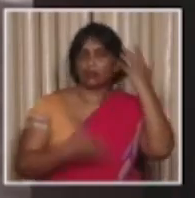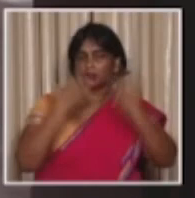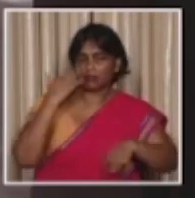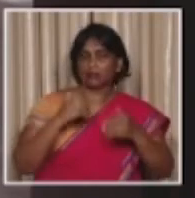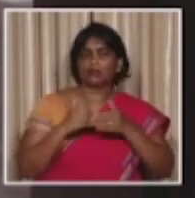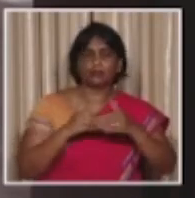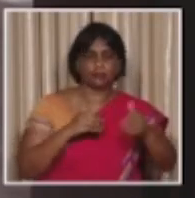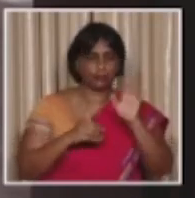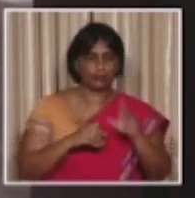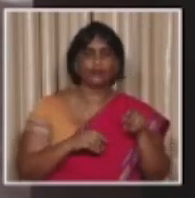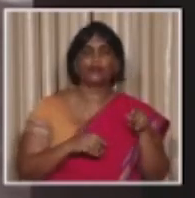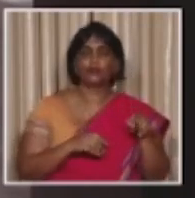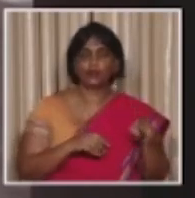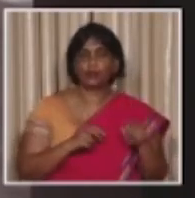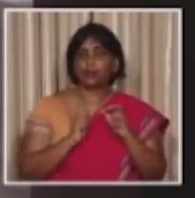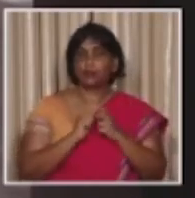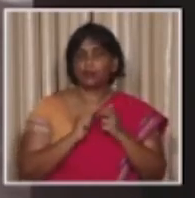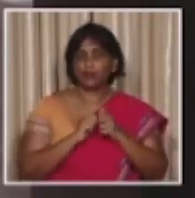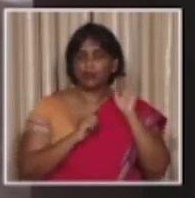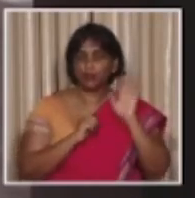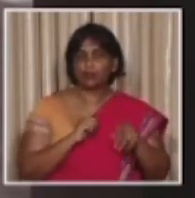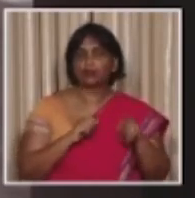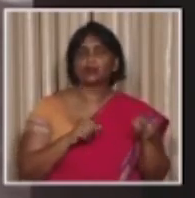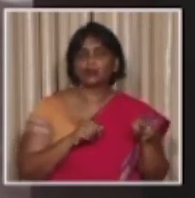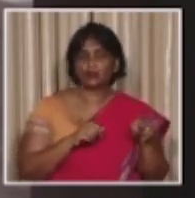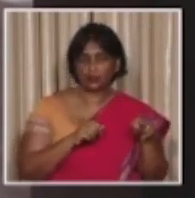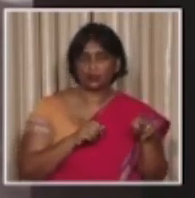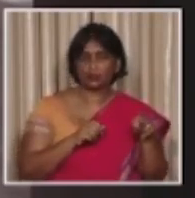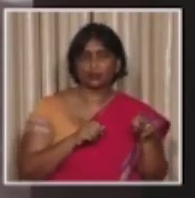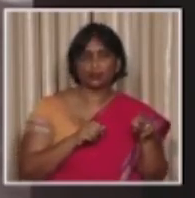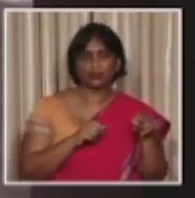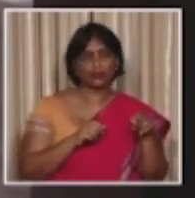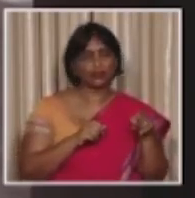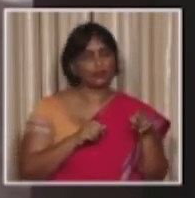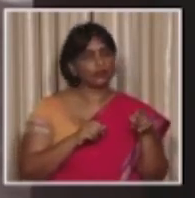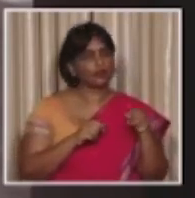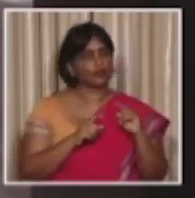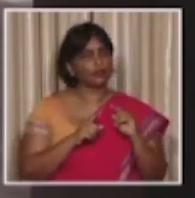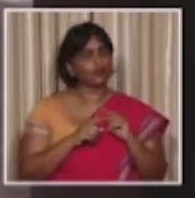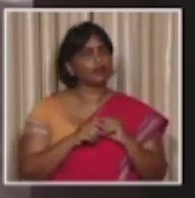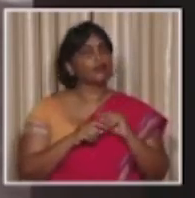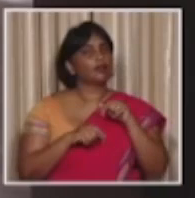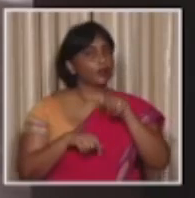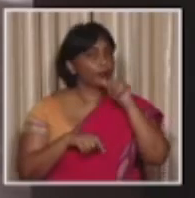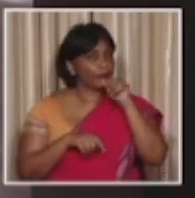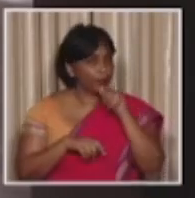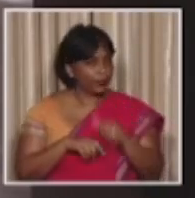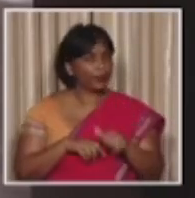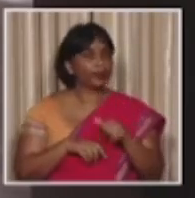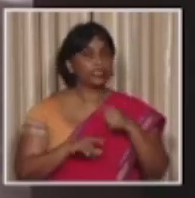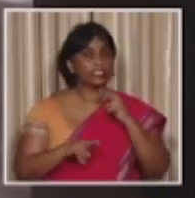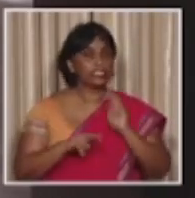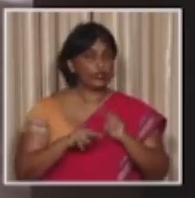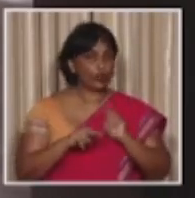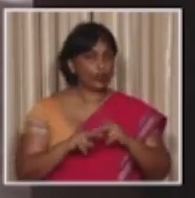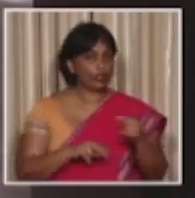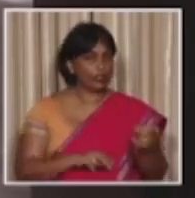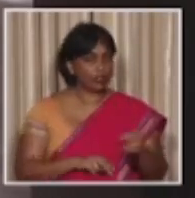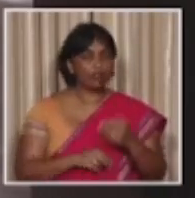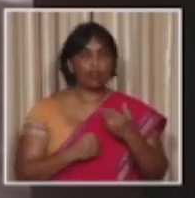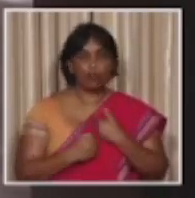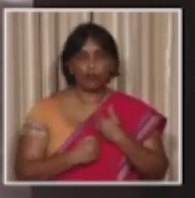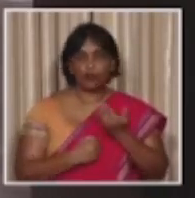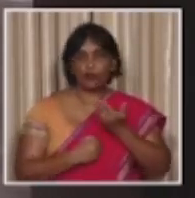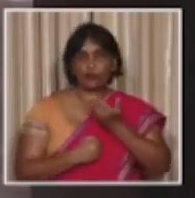සිදුවෙනවා ඉතින් මේ තත්ත්වය තුළ මම කියන්න කැමති ඇත්ත වශයෙන්ම සිකුරාදා දිනේ අපිට